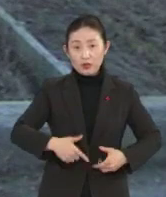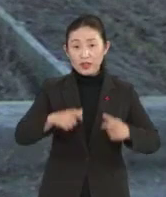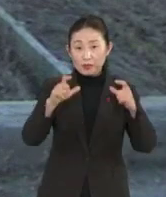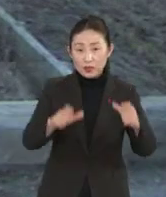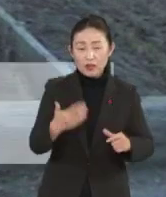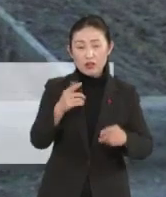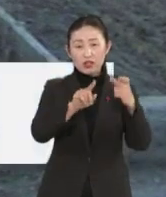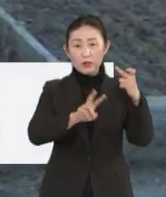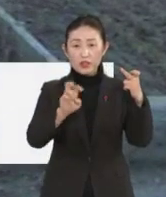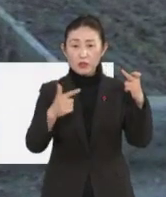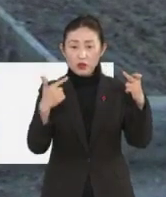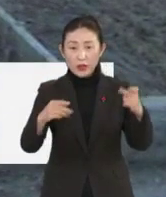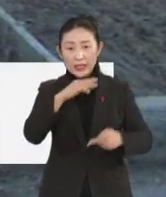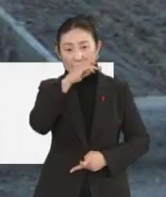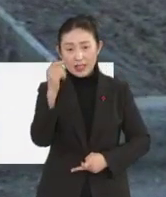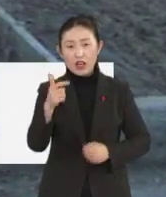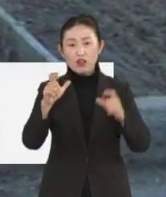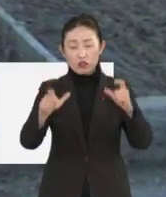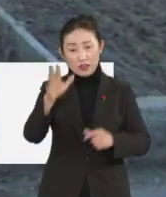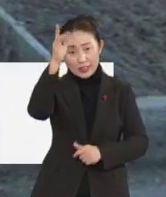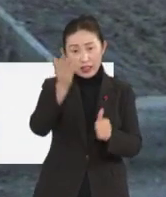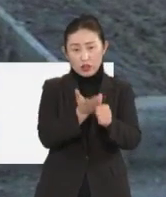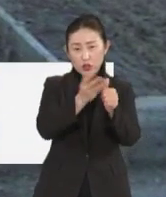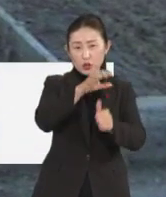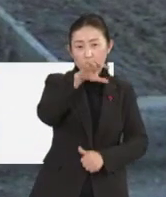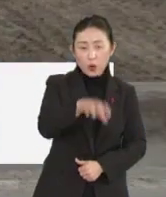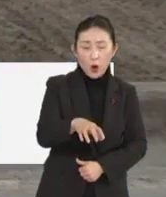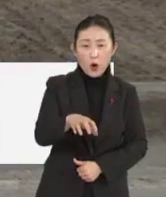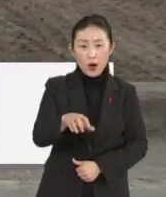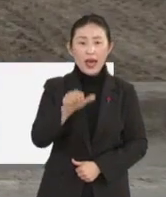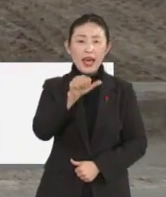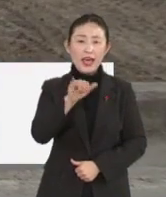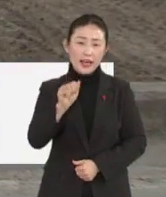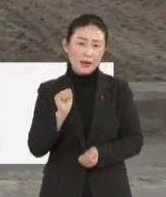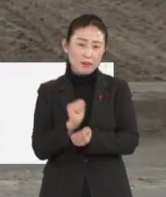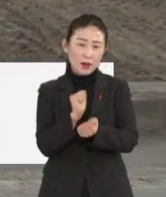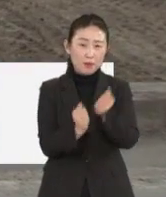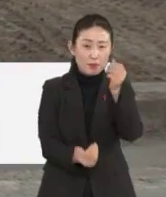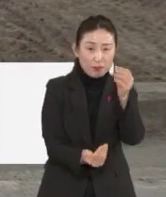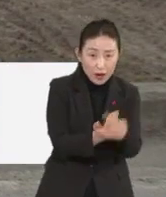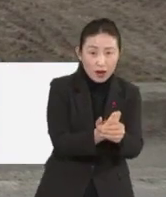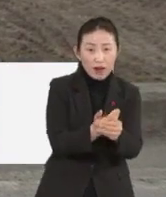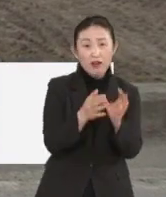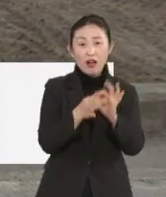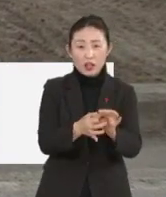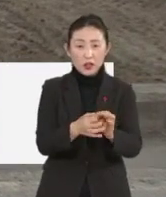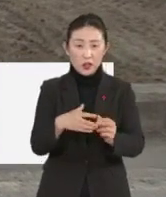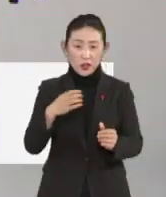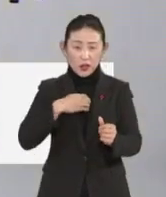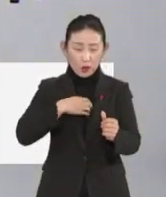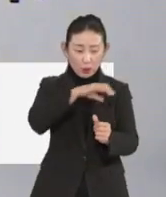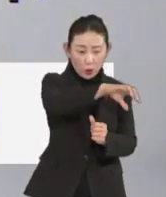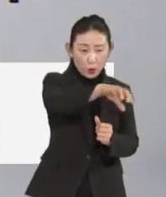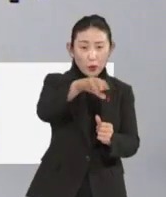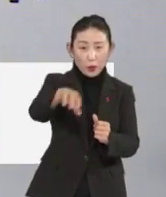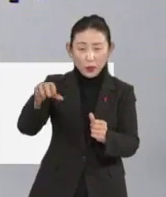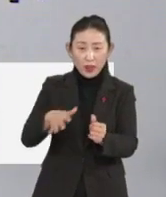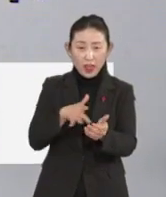충남도는 지난 26일 예산군 산란계 농장에서 고병원성 ai가 발생한 것과 관련해 고위험지역을